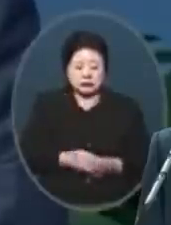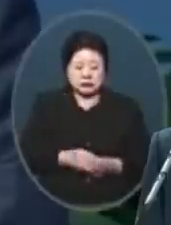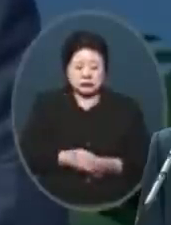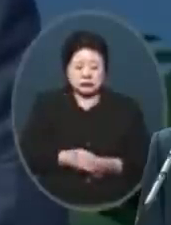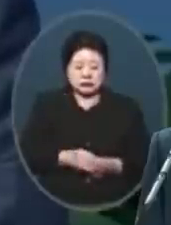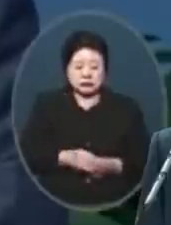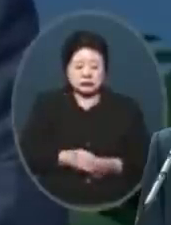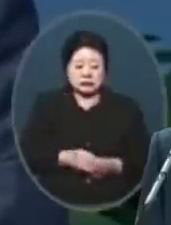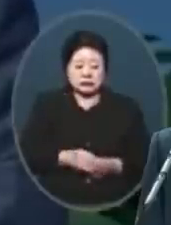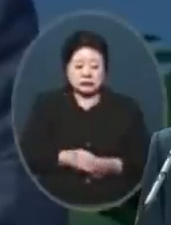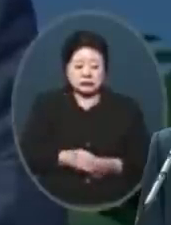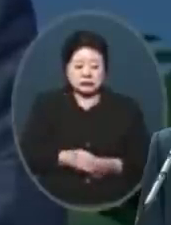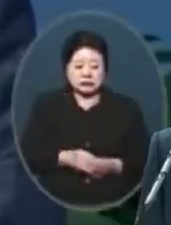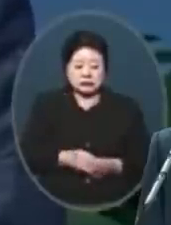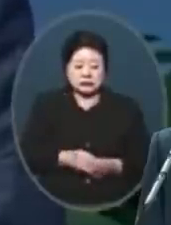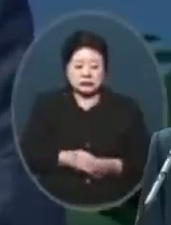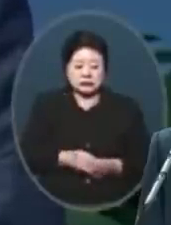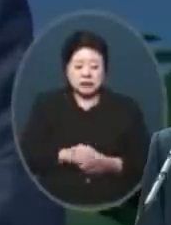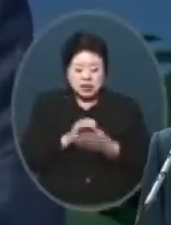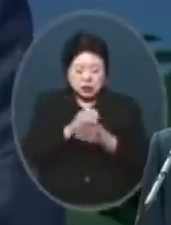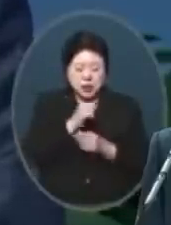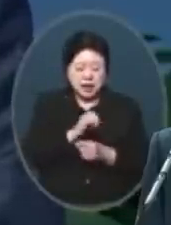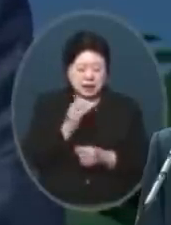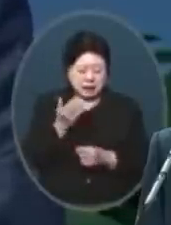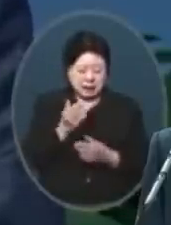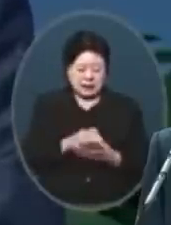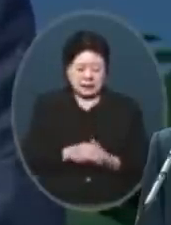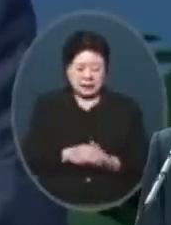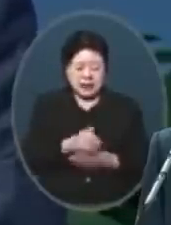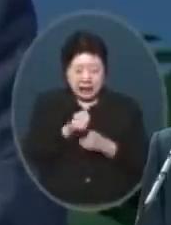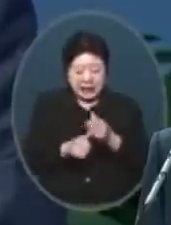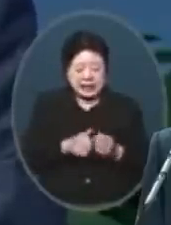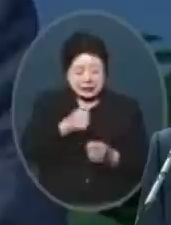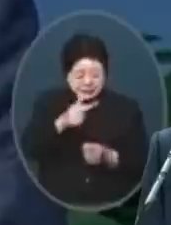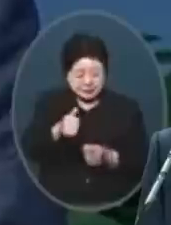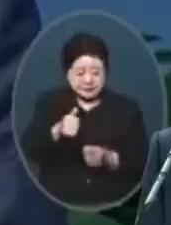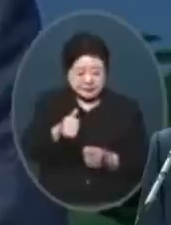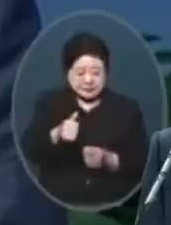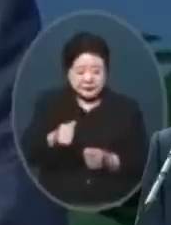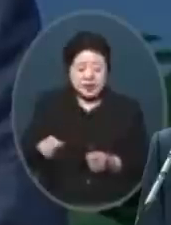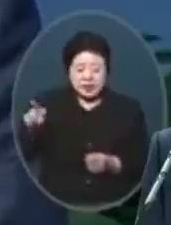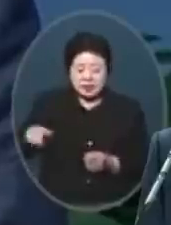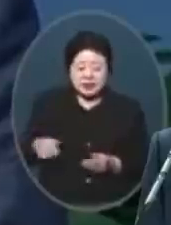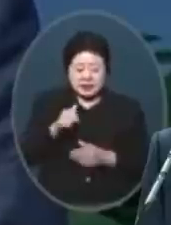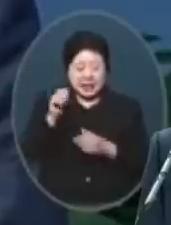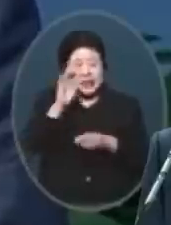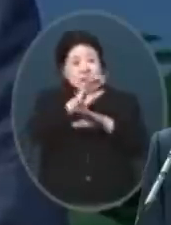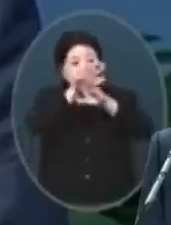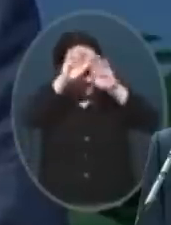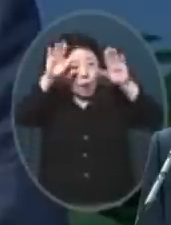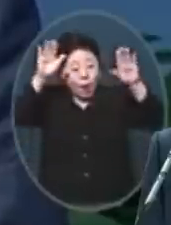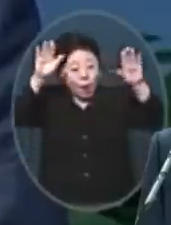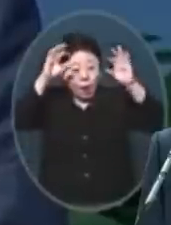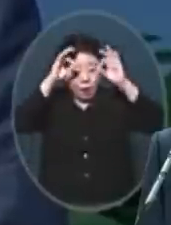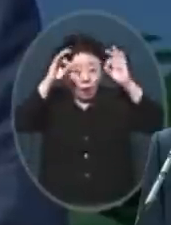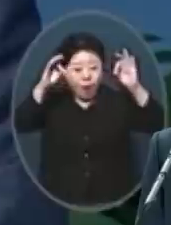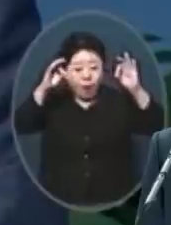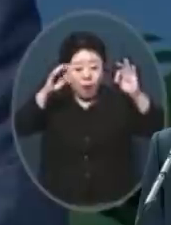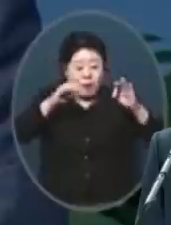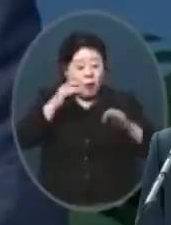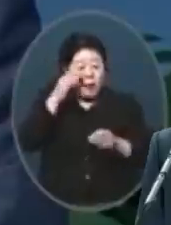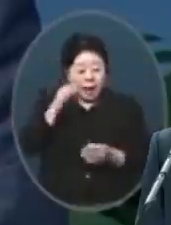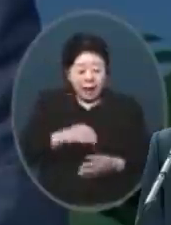실은 기도를 해야 되지 않겠냐. 하나님이 저녁에 나와서 하늘을 쳐다보고 뭘